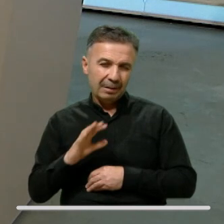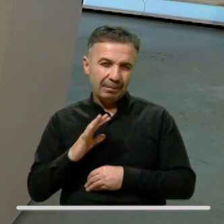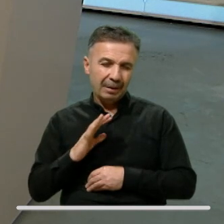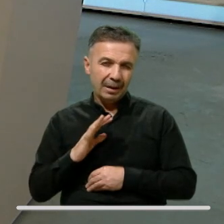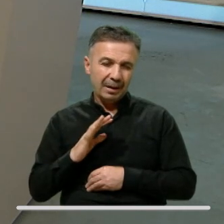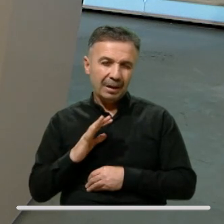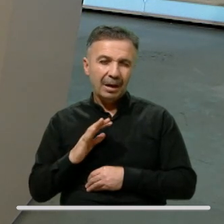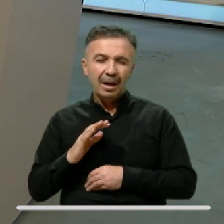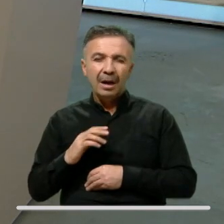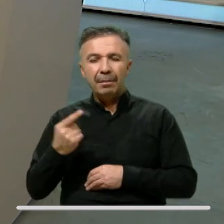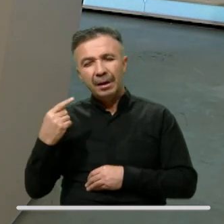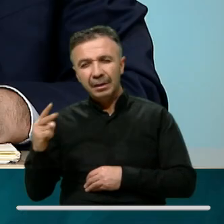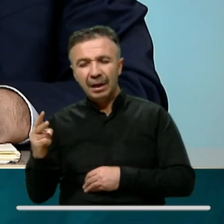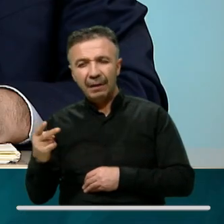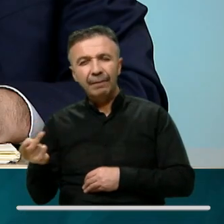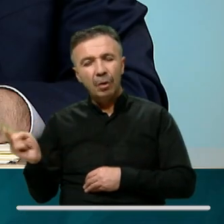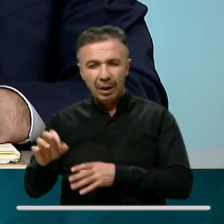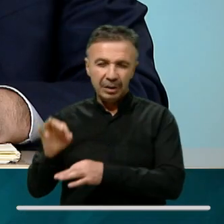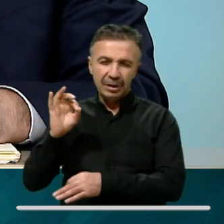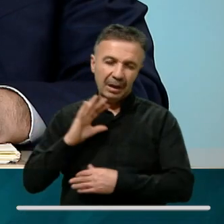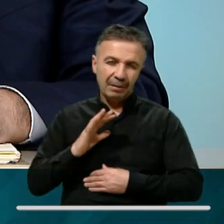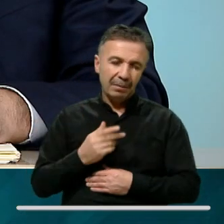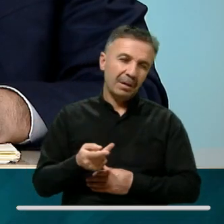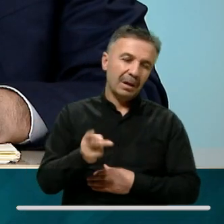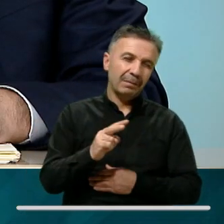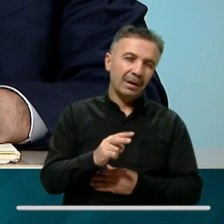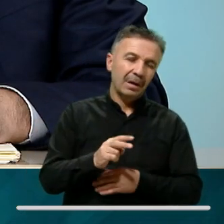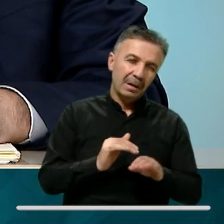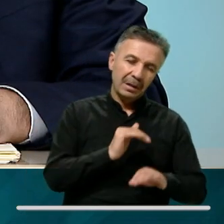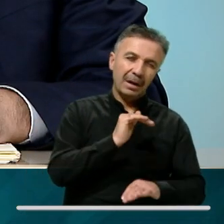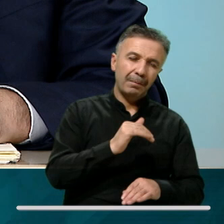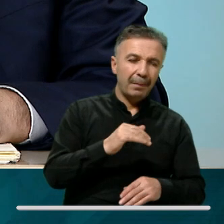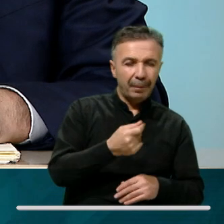Bir yanı öldü, bir yanı kaldı ve istiyorum vermiyorlar.